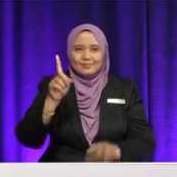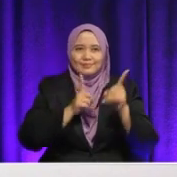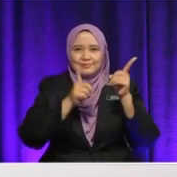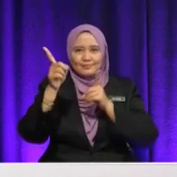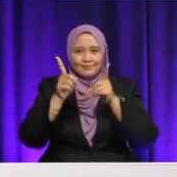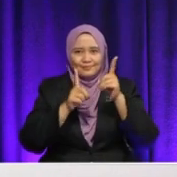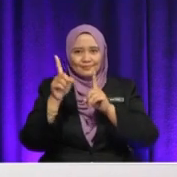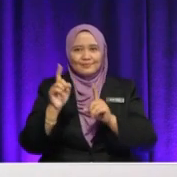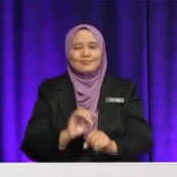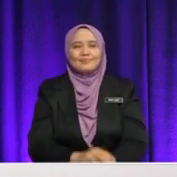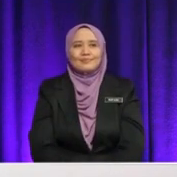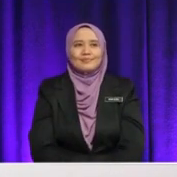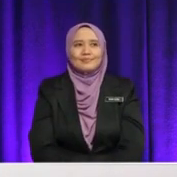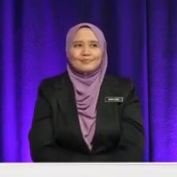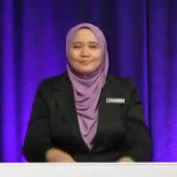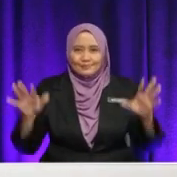lengkap